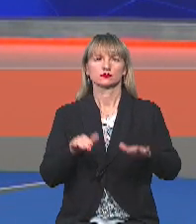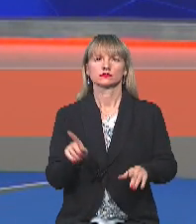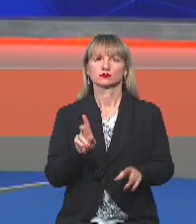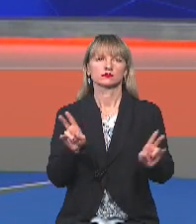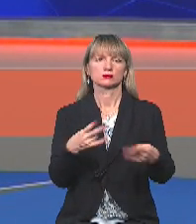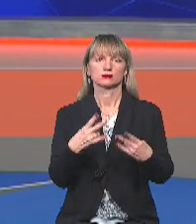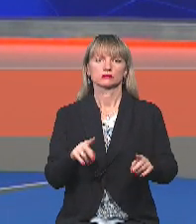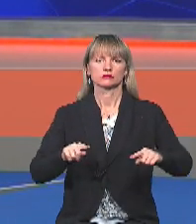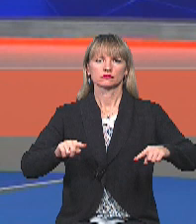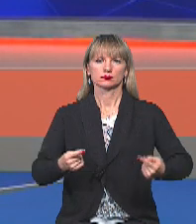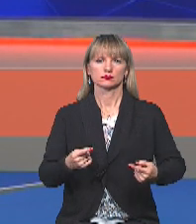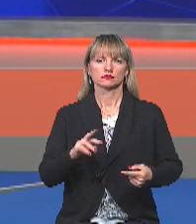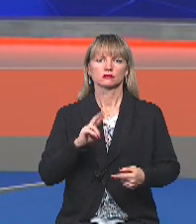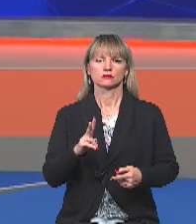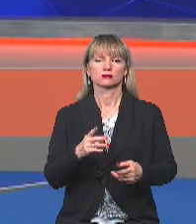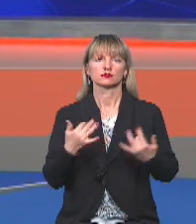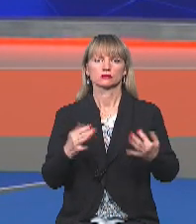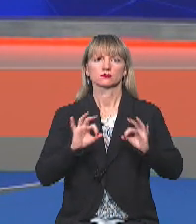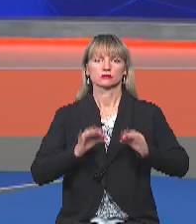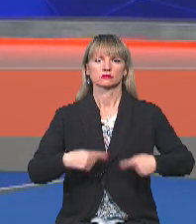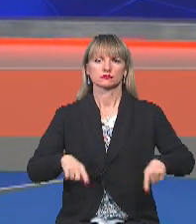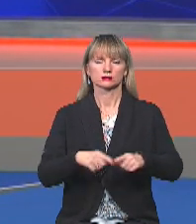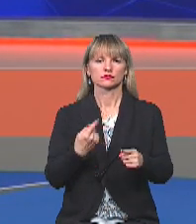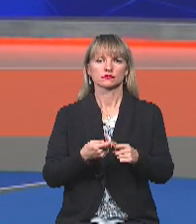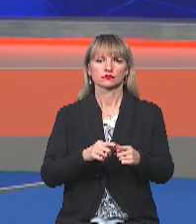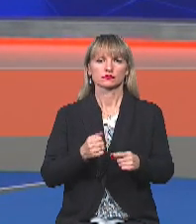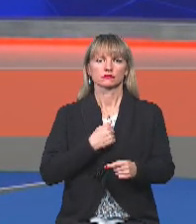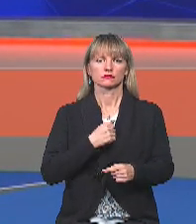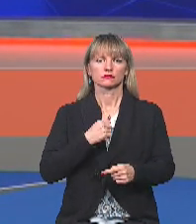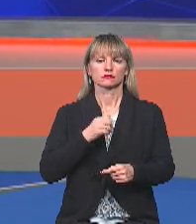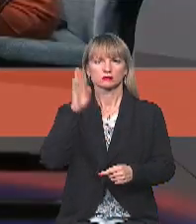треба сажати, як вимагала прокуратура, цих хлопців у СІЗО.